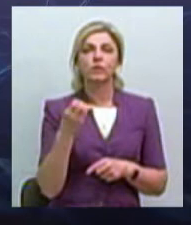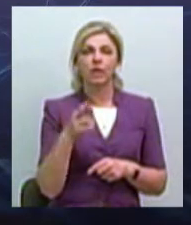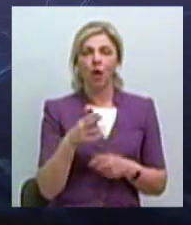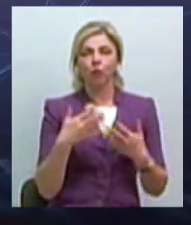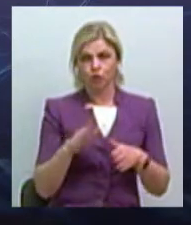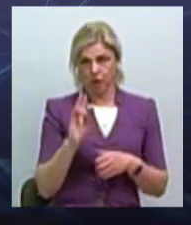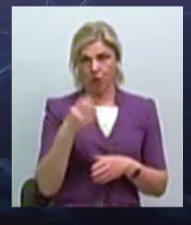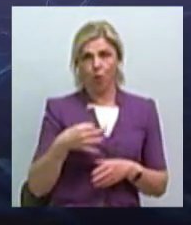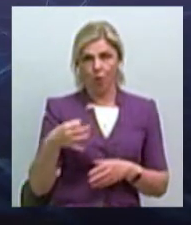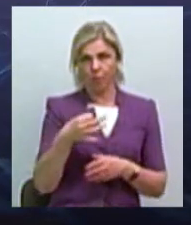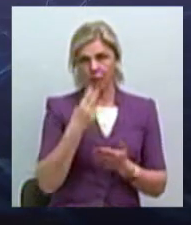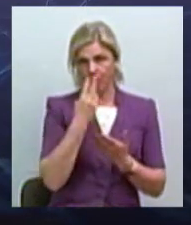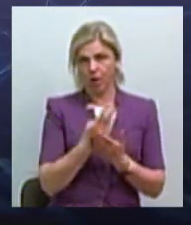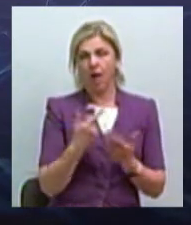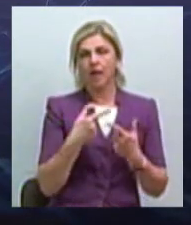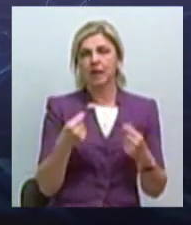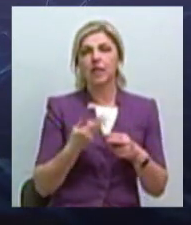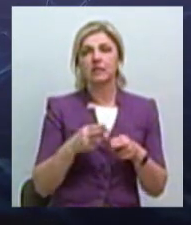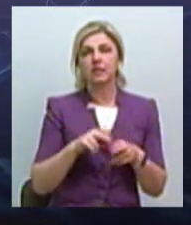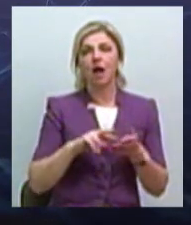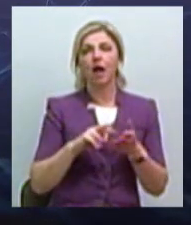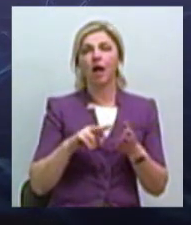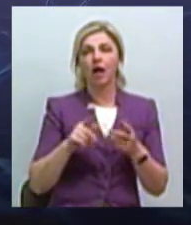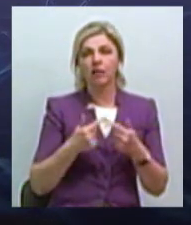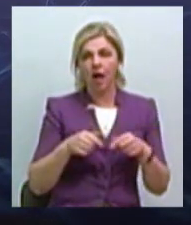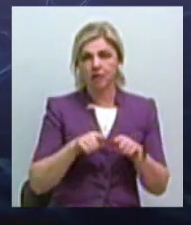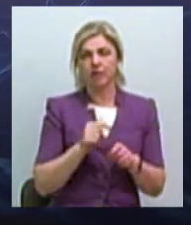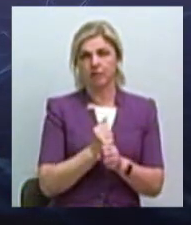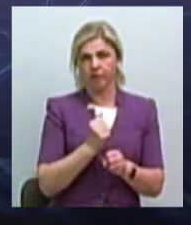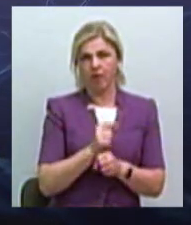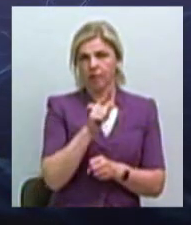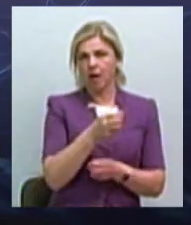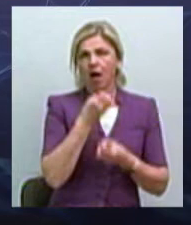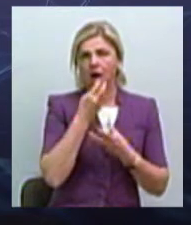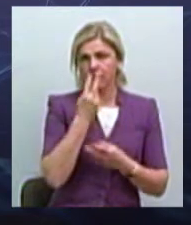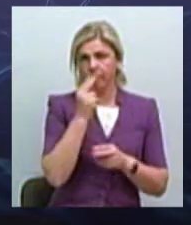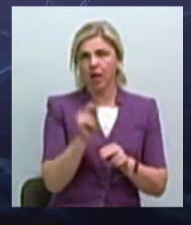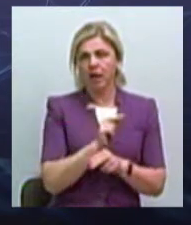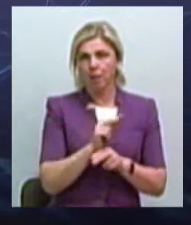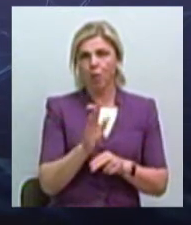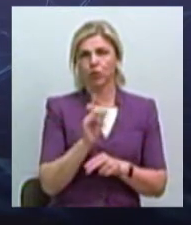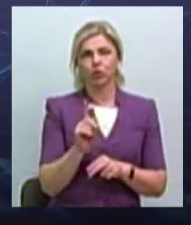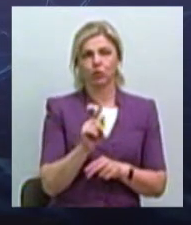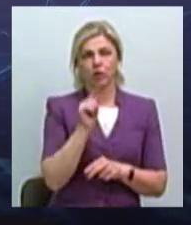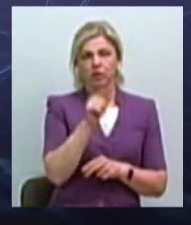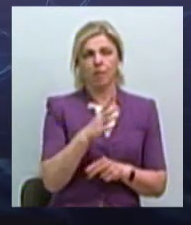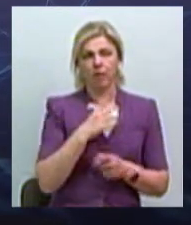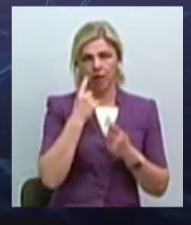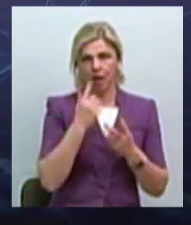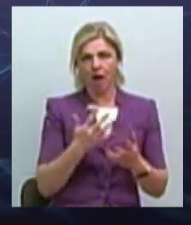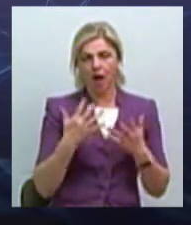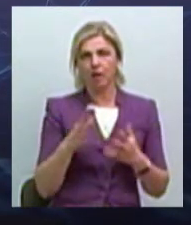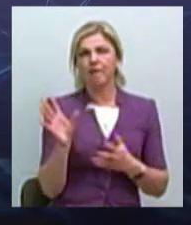створені. Дуже гарні директора шкіл роблять там ремонти закладів цих, щоб там було ярко,